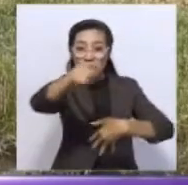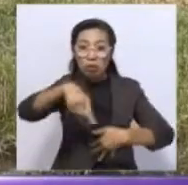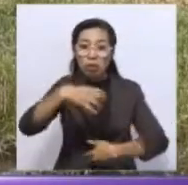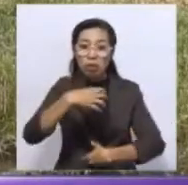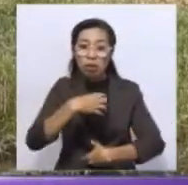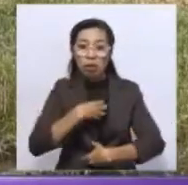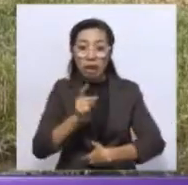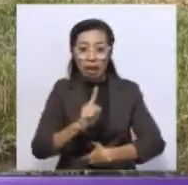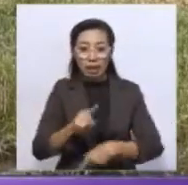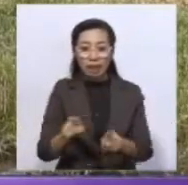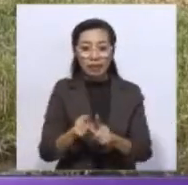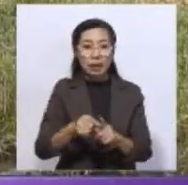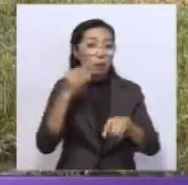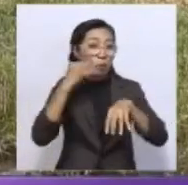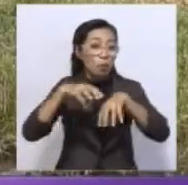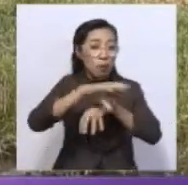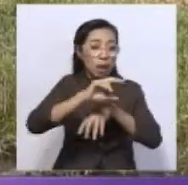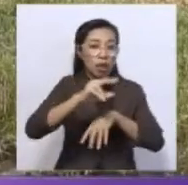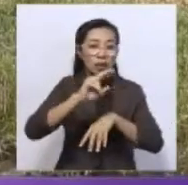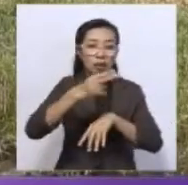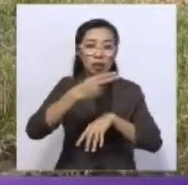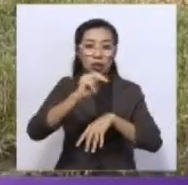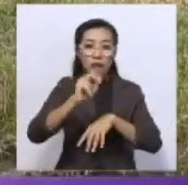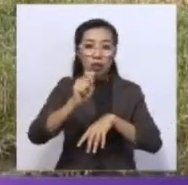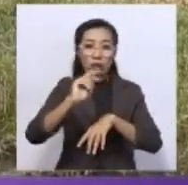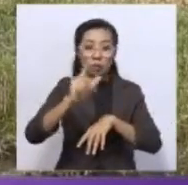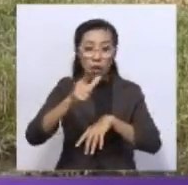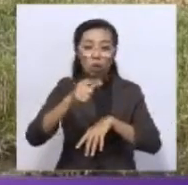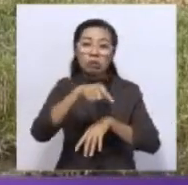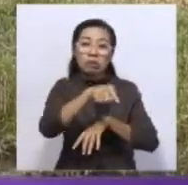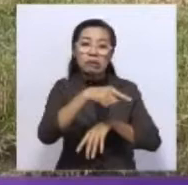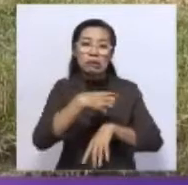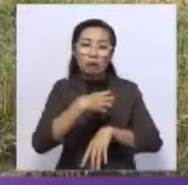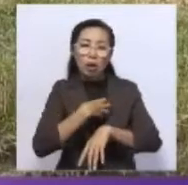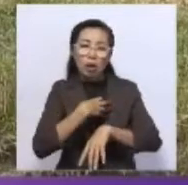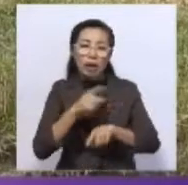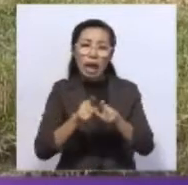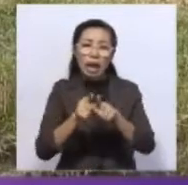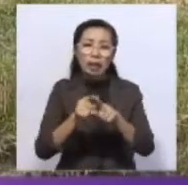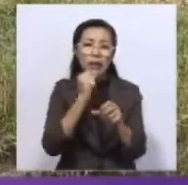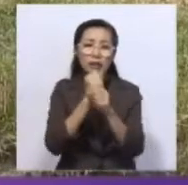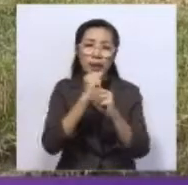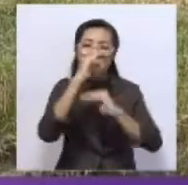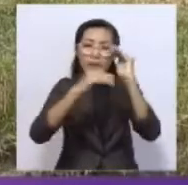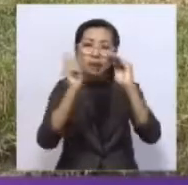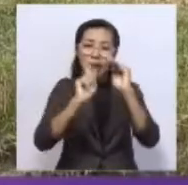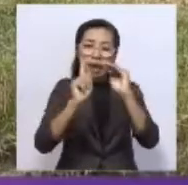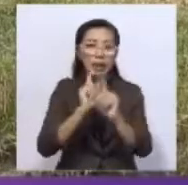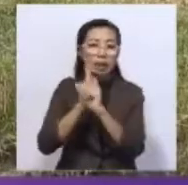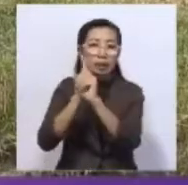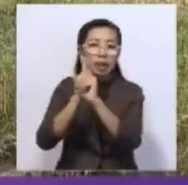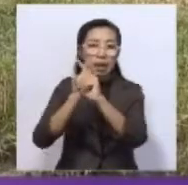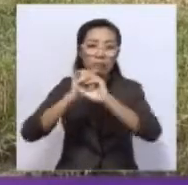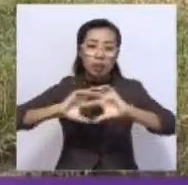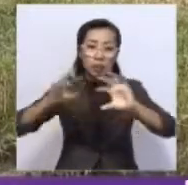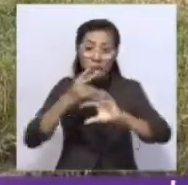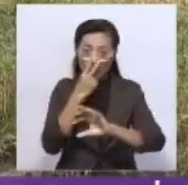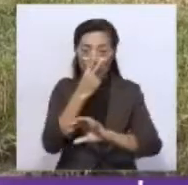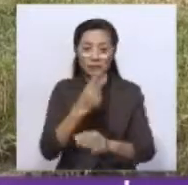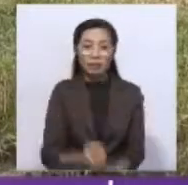ชาชนที่บ้านหนองโดนครับว่าพวกเขาอยากสร้างบ้านแปลงเมืองในอุดมคติร่วมกับรัฐบาลอย่างไรให้ยั่งยืนตามผมมา